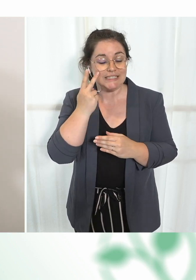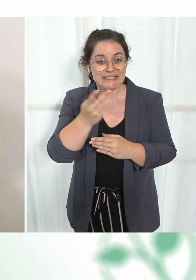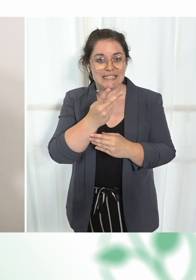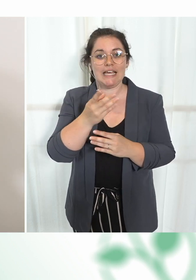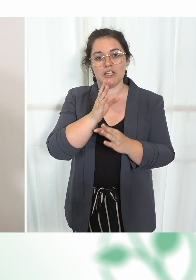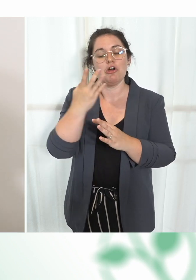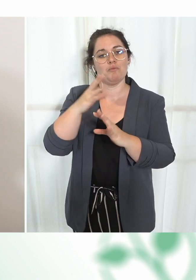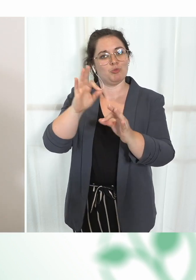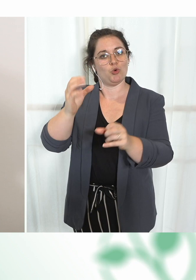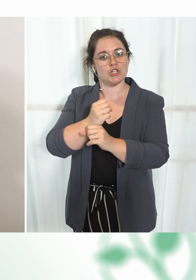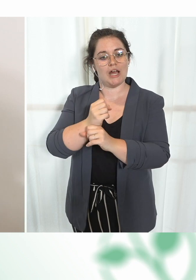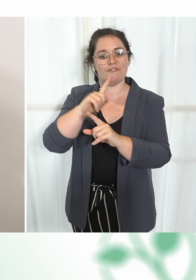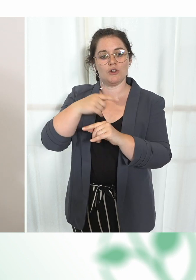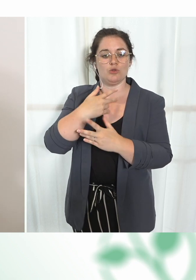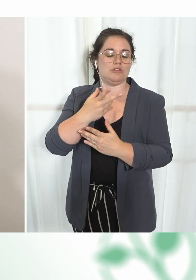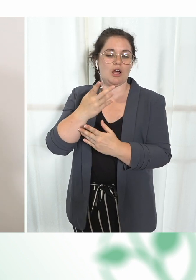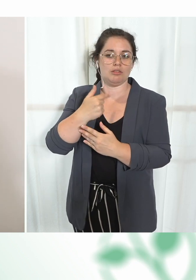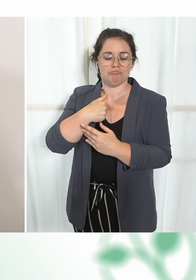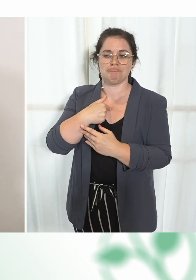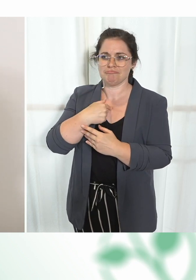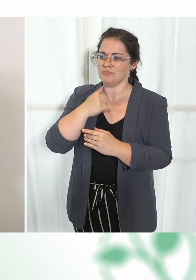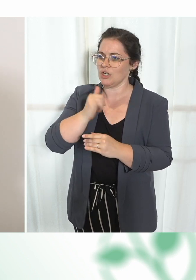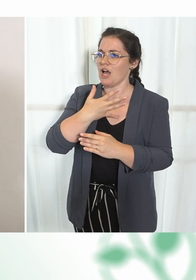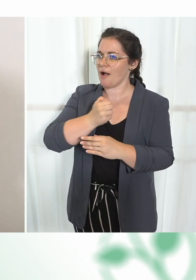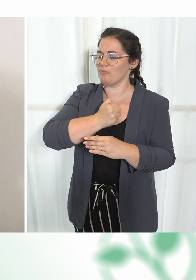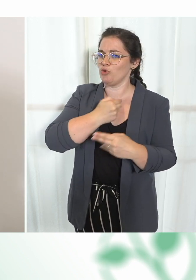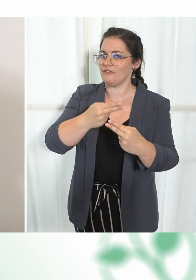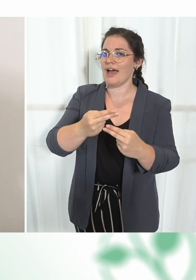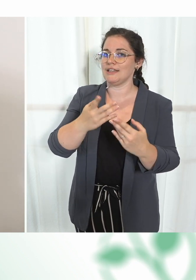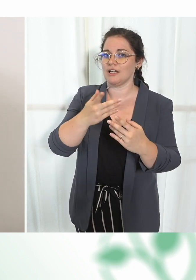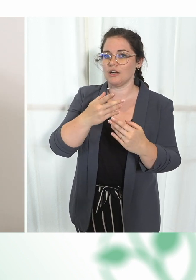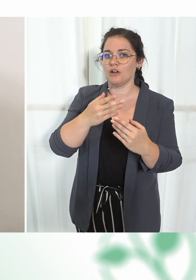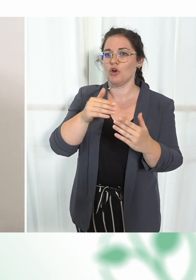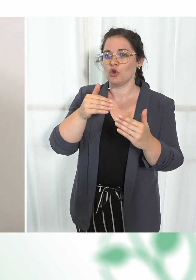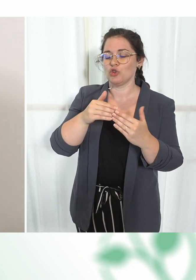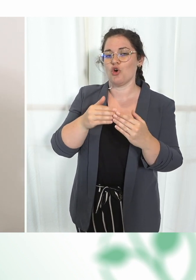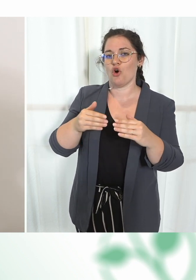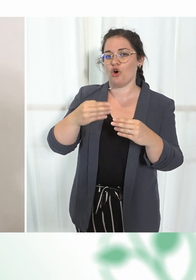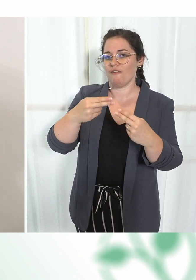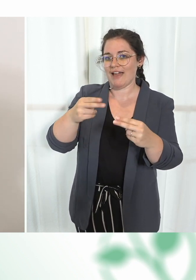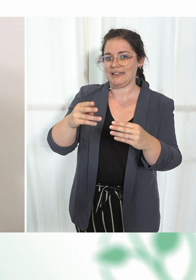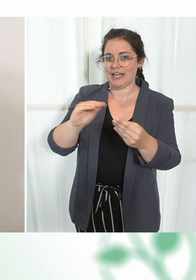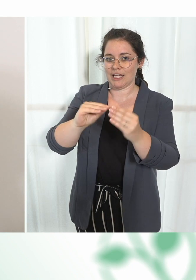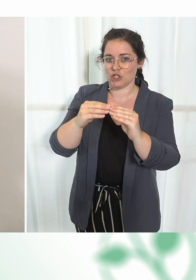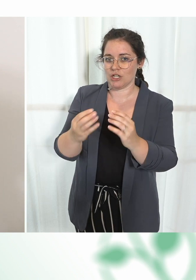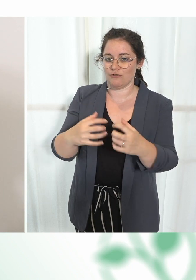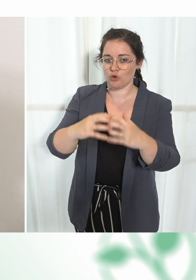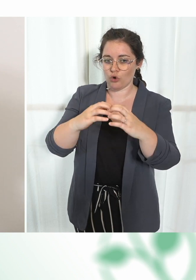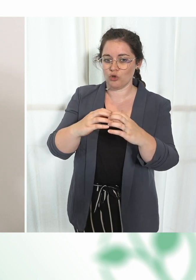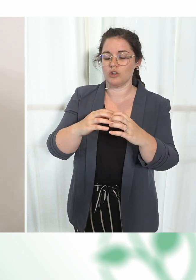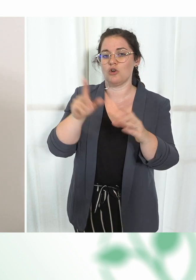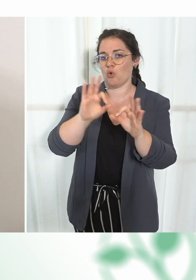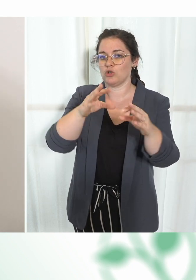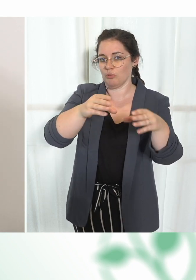und habe dann beschlossen, dass ich diesen Mut mitnehme und weitere Buchhandlungen gründe zum einen Teil und zum anderen aber